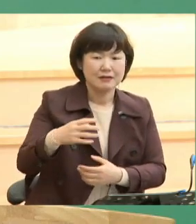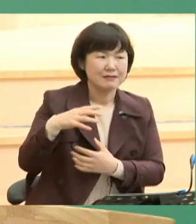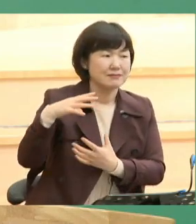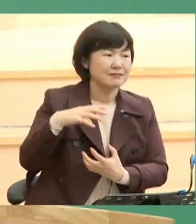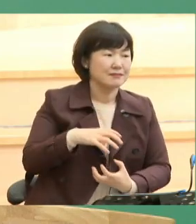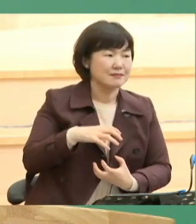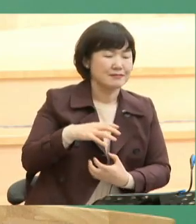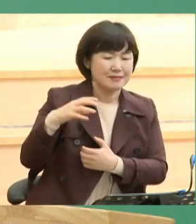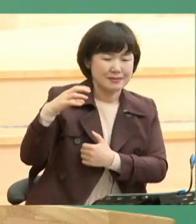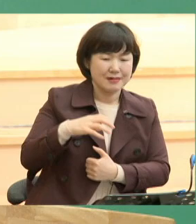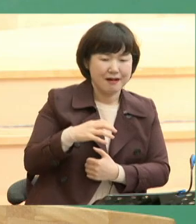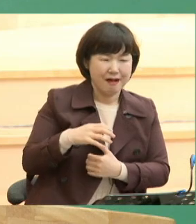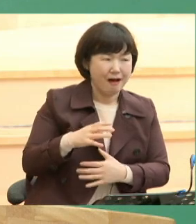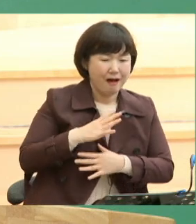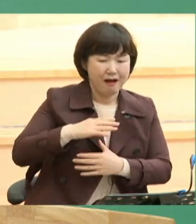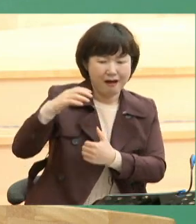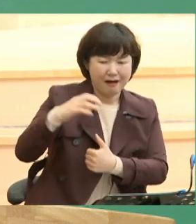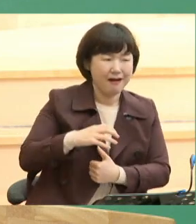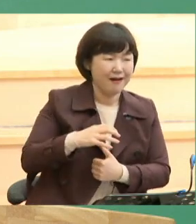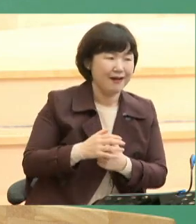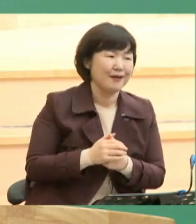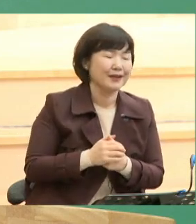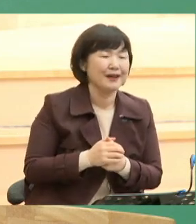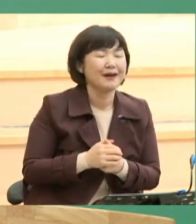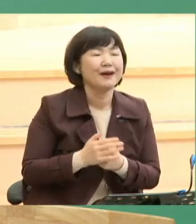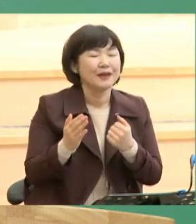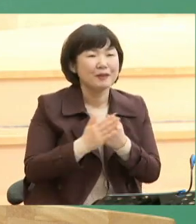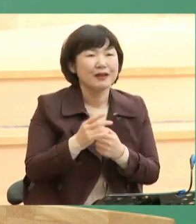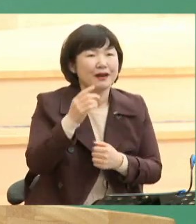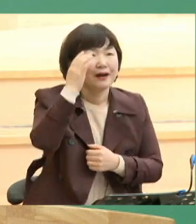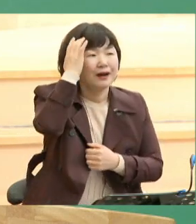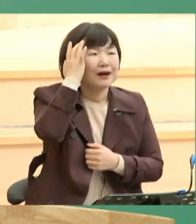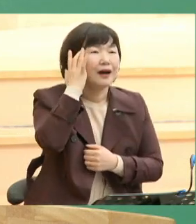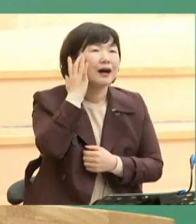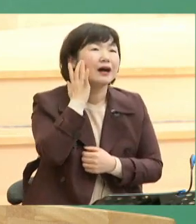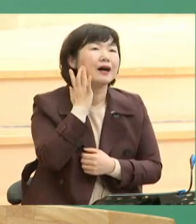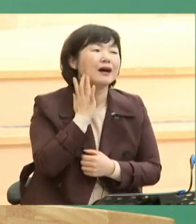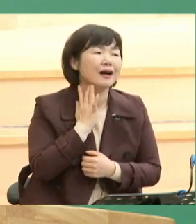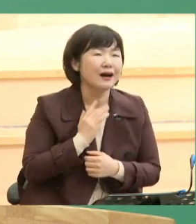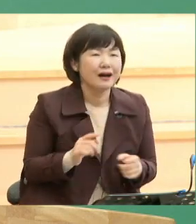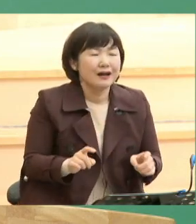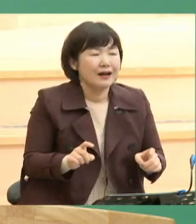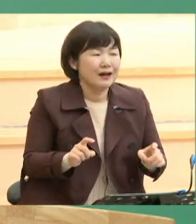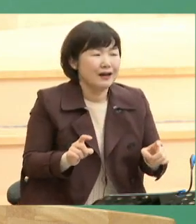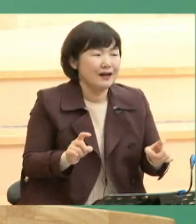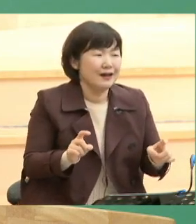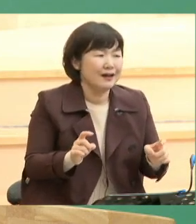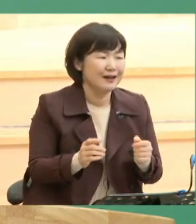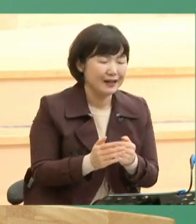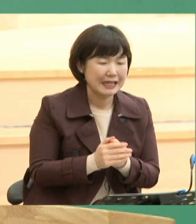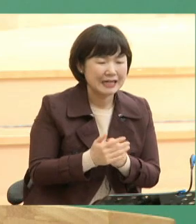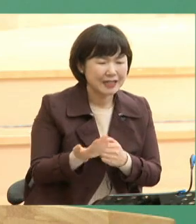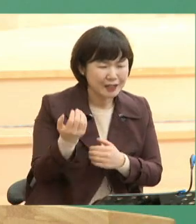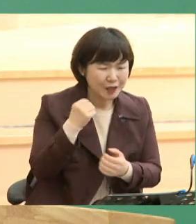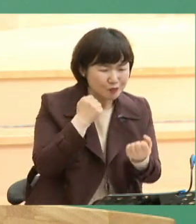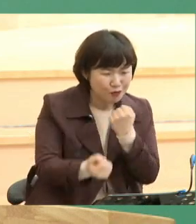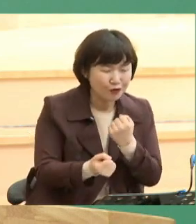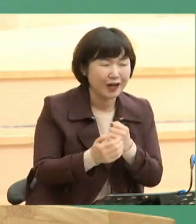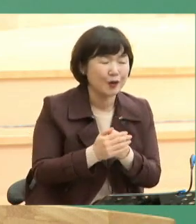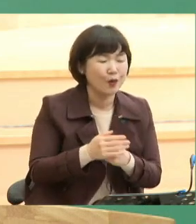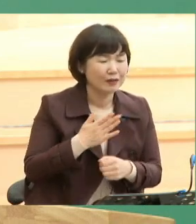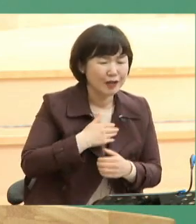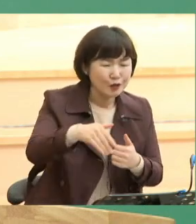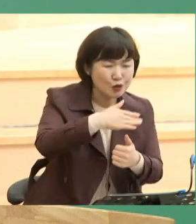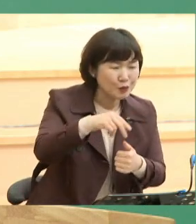떨어지면 교회요 얼굴도 나타 엄명을 내려 써 그러니까 얼마 제가 살이 떨려요 자 그런데 도치 심으로